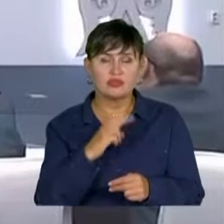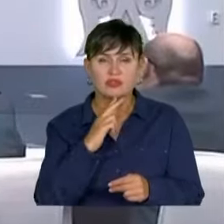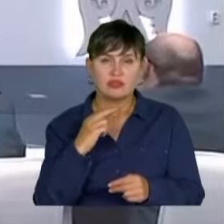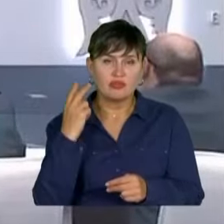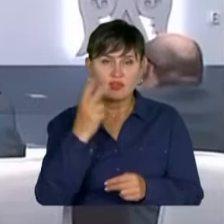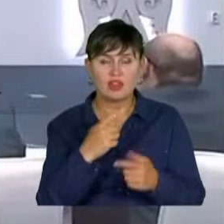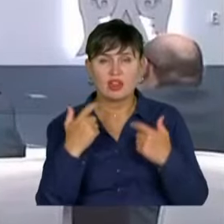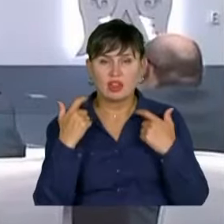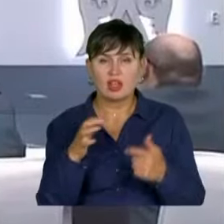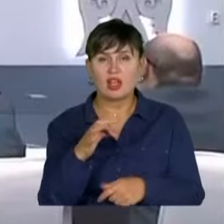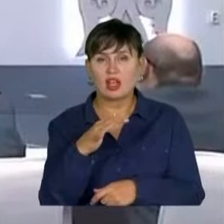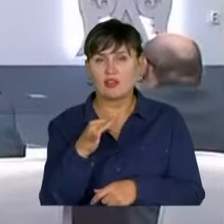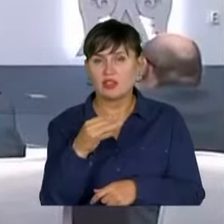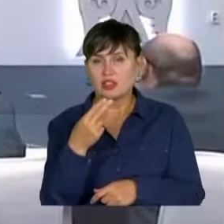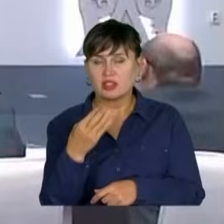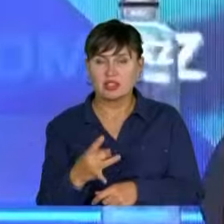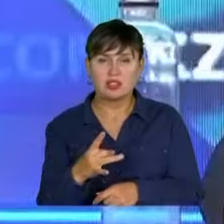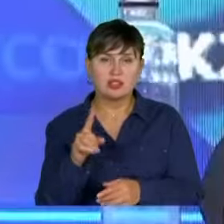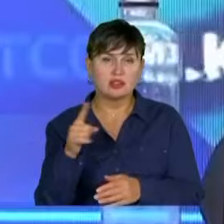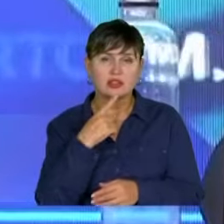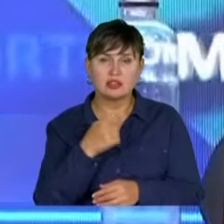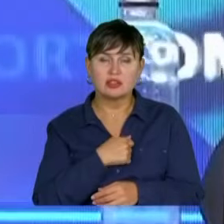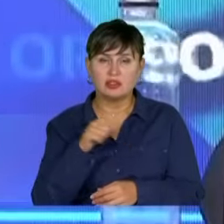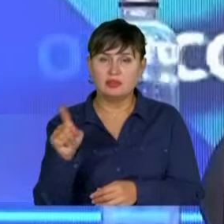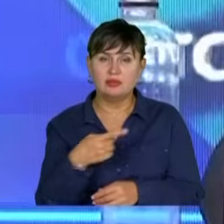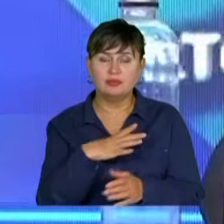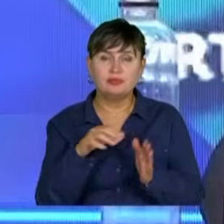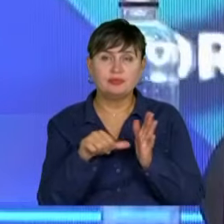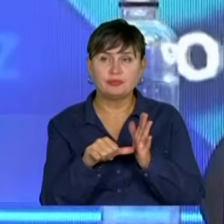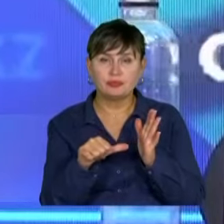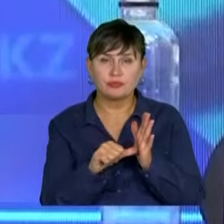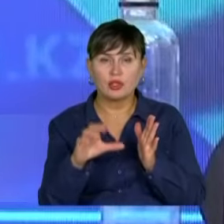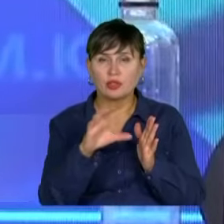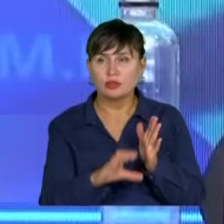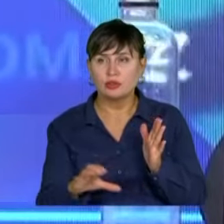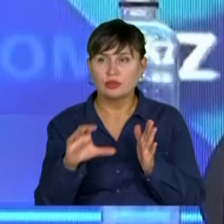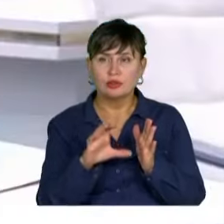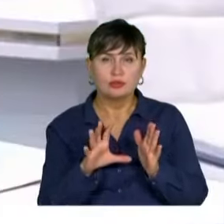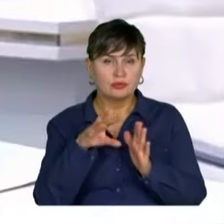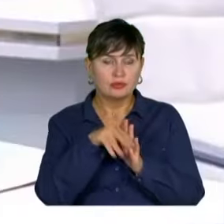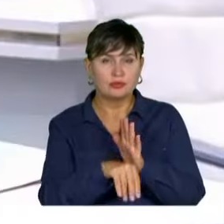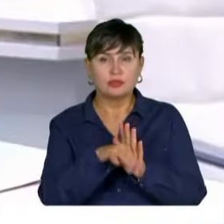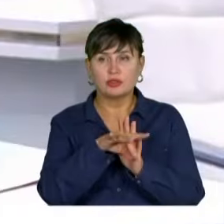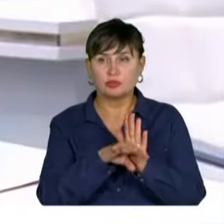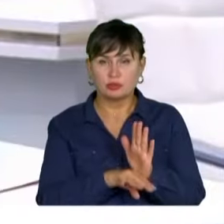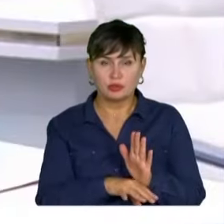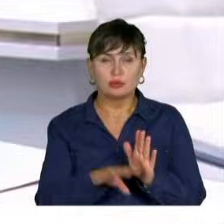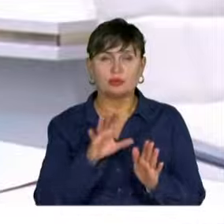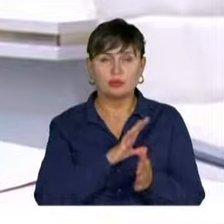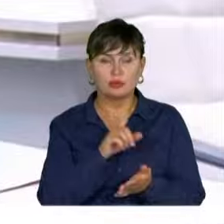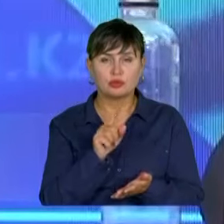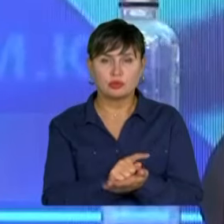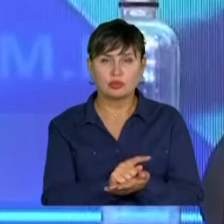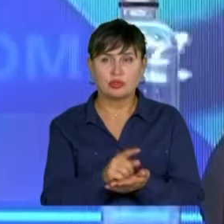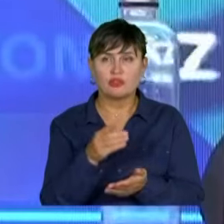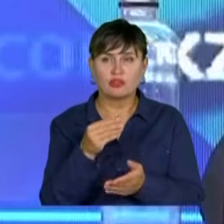офицер призван сто сентября он зачислен в списке части был на должности в